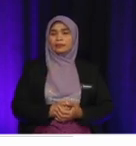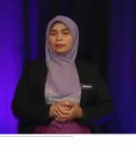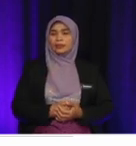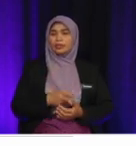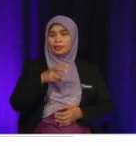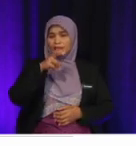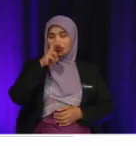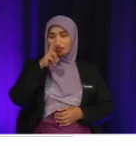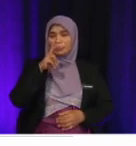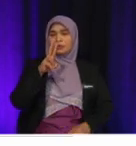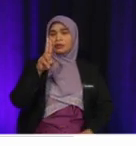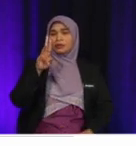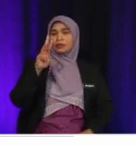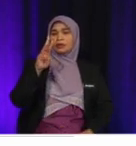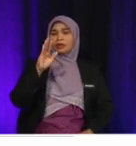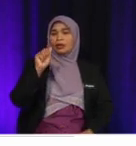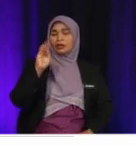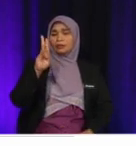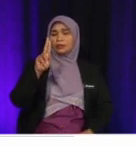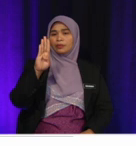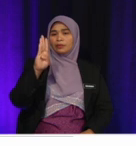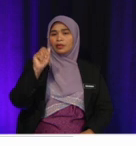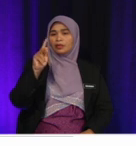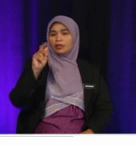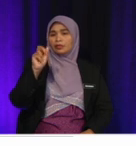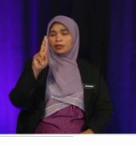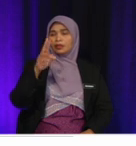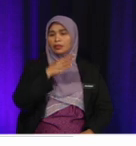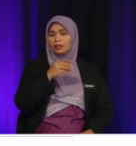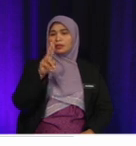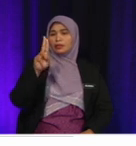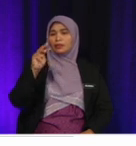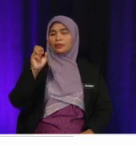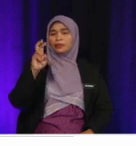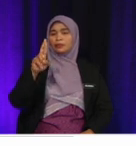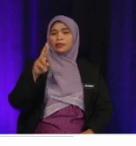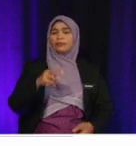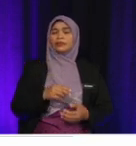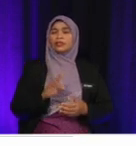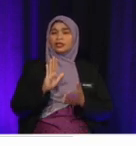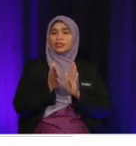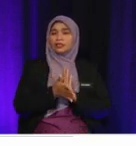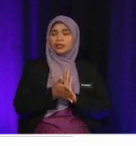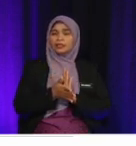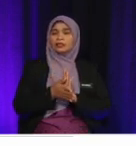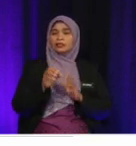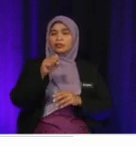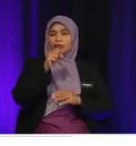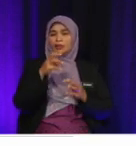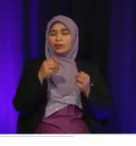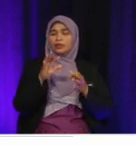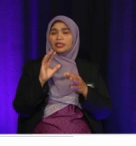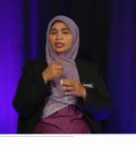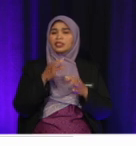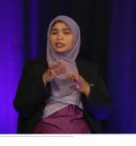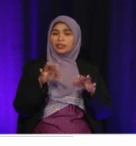ketegasan Saidina Abu Bakar dan Saidina Umar ni kita kena ceritakan jadi kehendak soalan di sini kita kena ceritakan